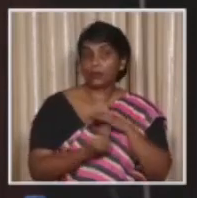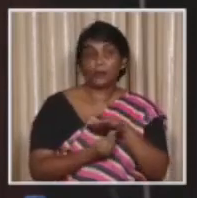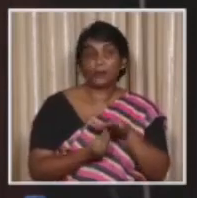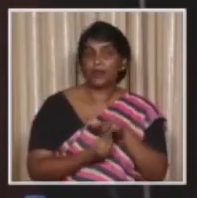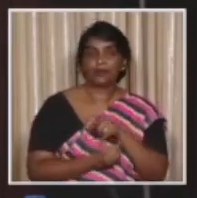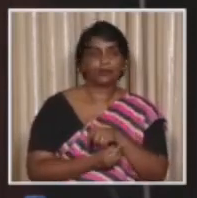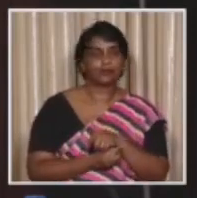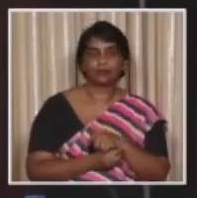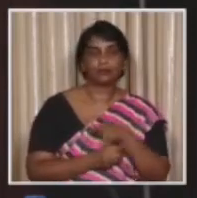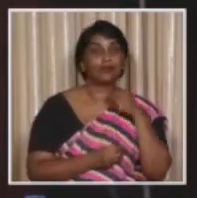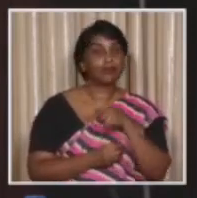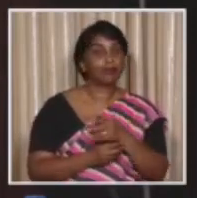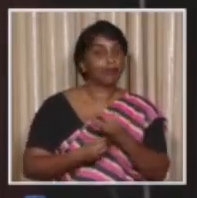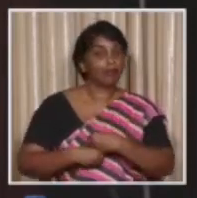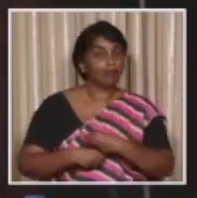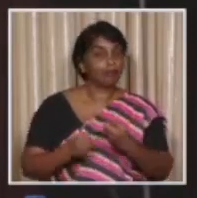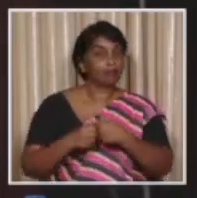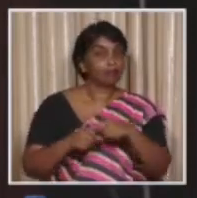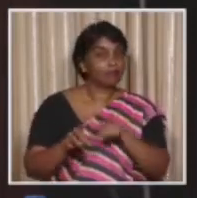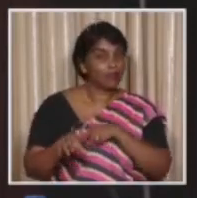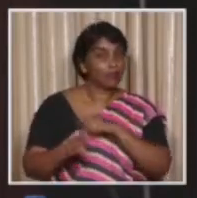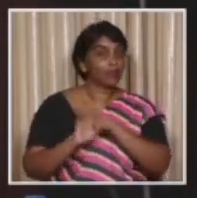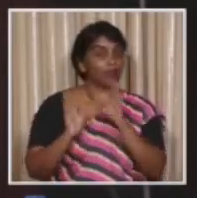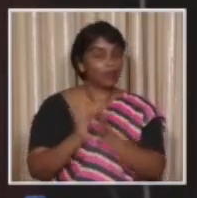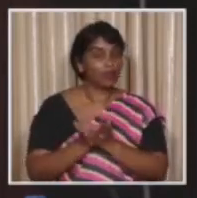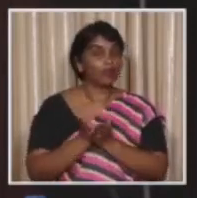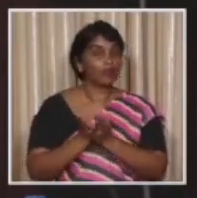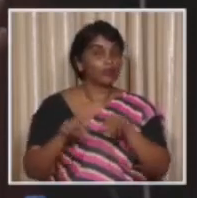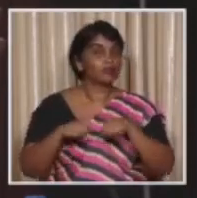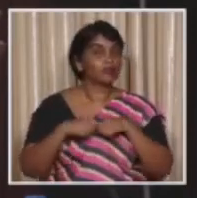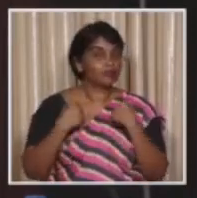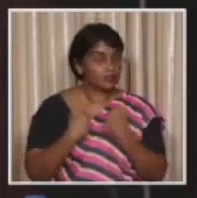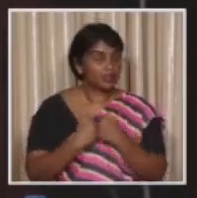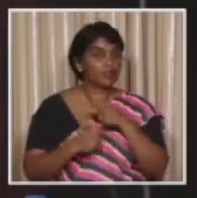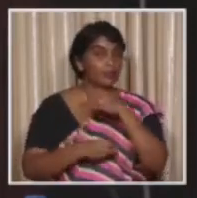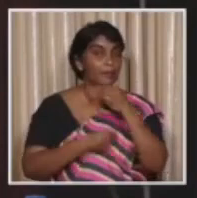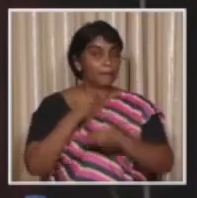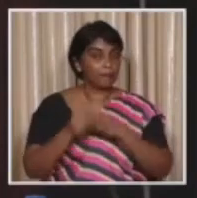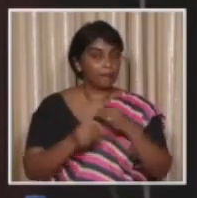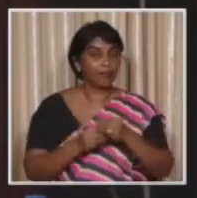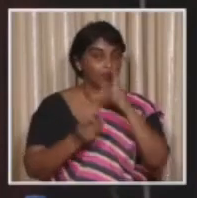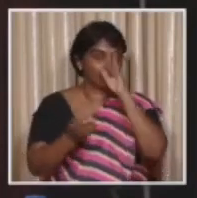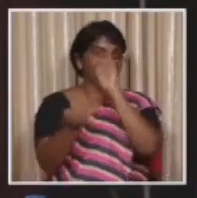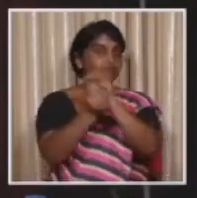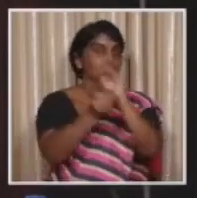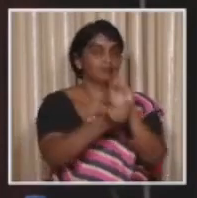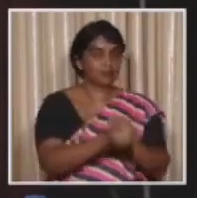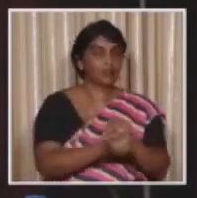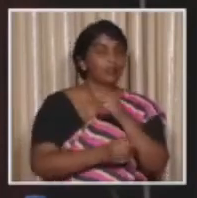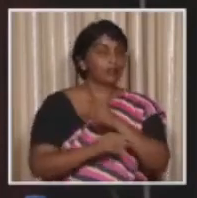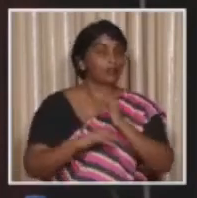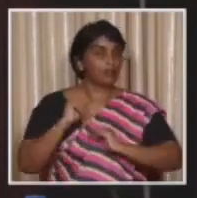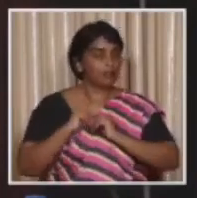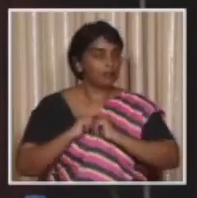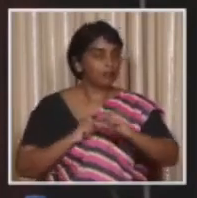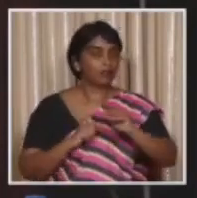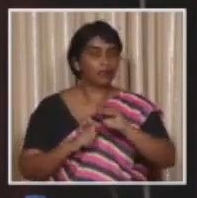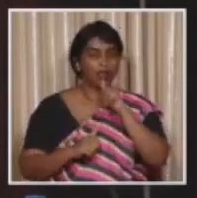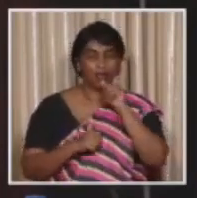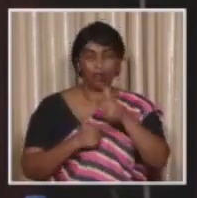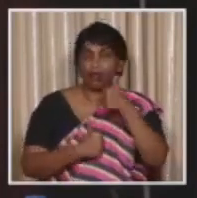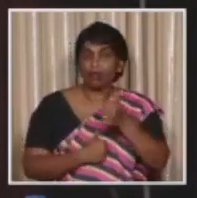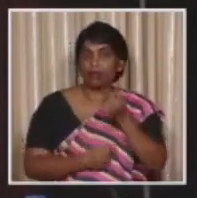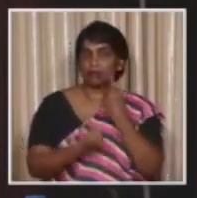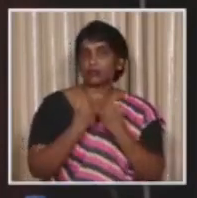නෙවෙයි මේකට විනාශයට දායක වෙච්ච මේ නැව් සමාගම් සහ ඒ කම්පැනි කාර්ය ආරක්ෂා කරගන්න ඒ ක්‍රියාදාමය තුළ හරි පරීක්ෂණ